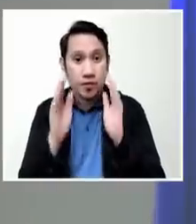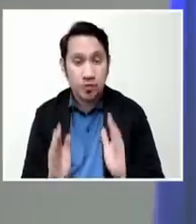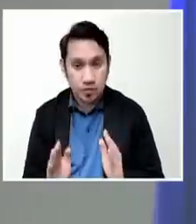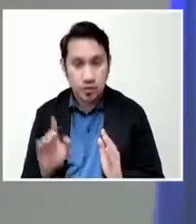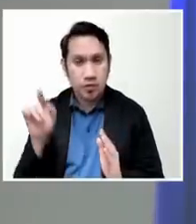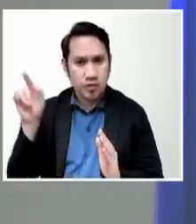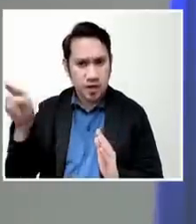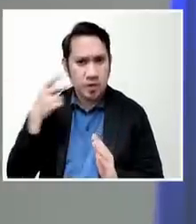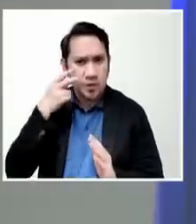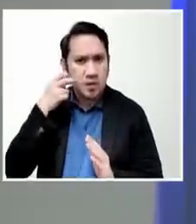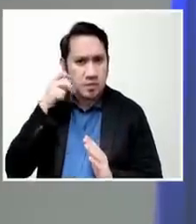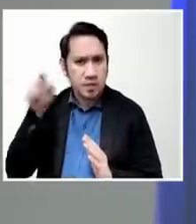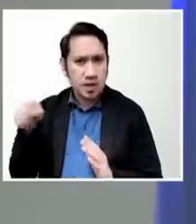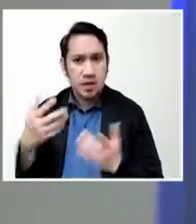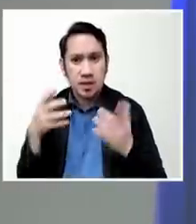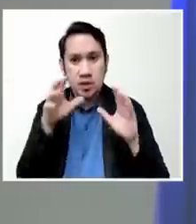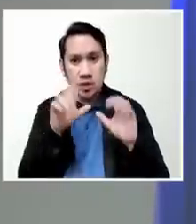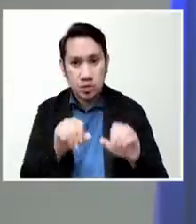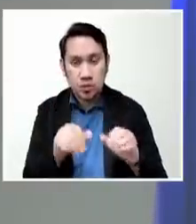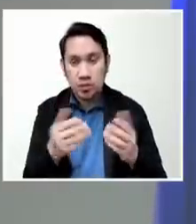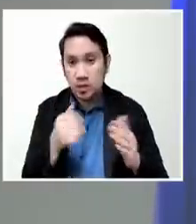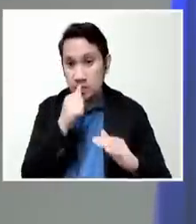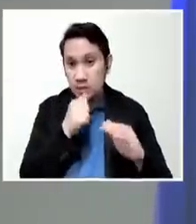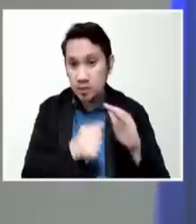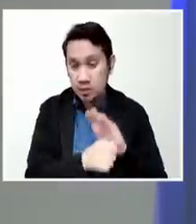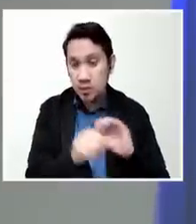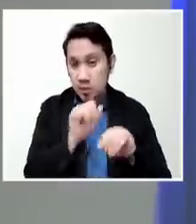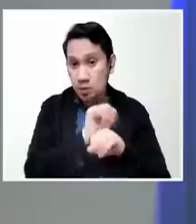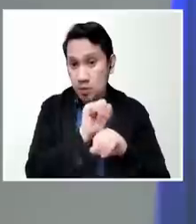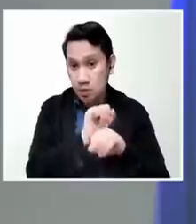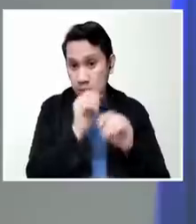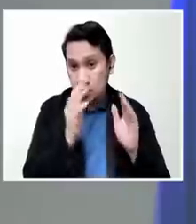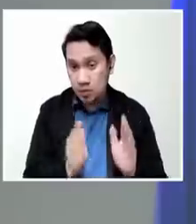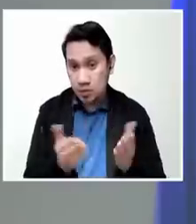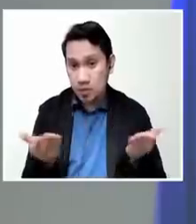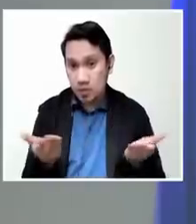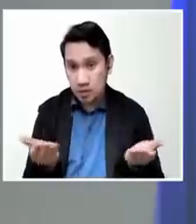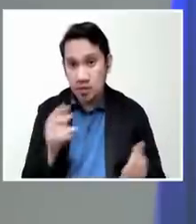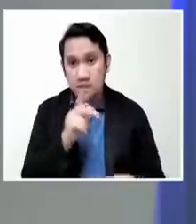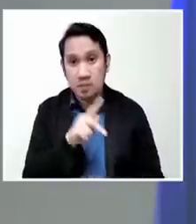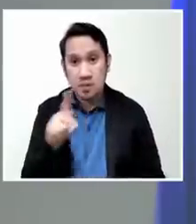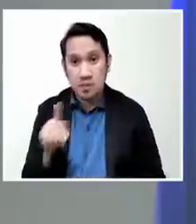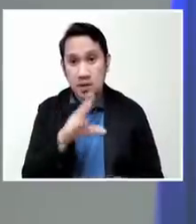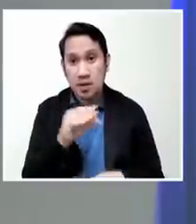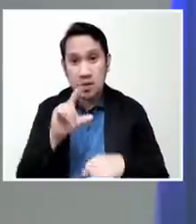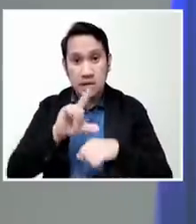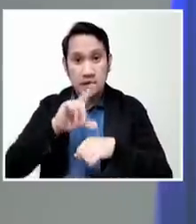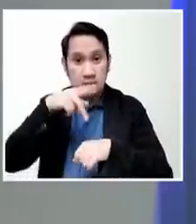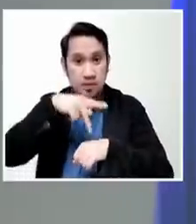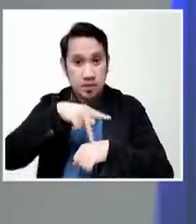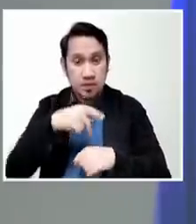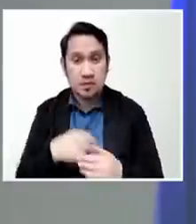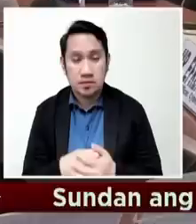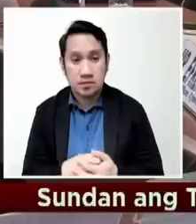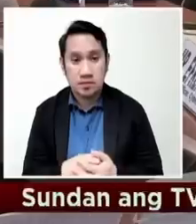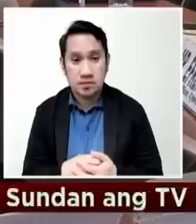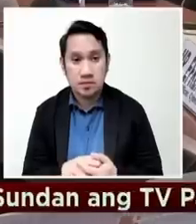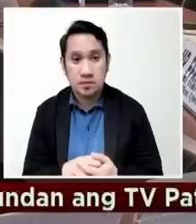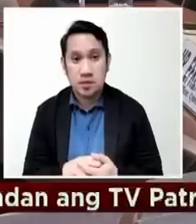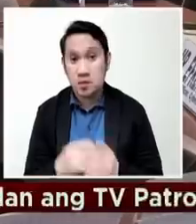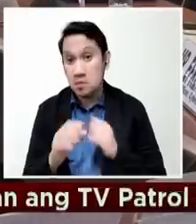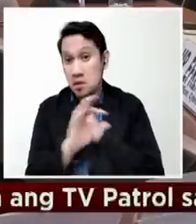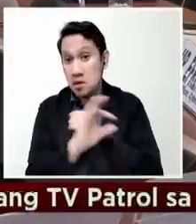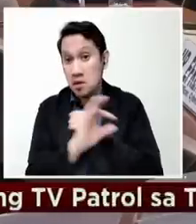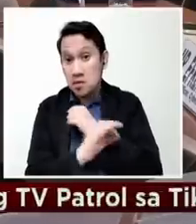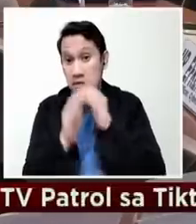bansa ang nahuling nagtatago bilang empleyado sa mga Pogo Hub sa Pampanga at Las Piñas City. Ang nasabing mga dayuhan ay